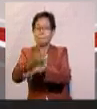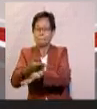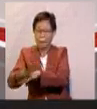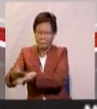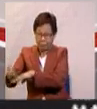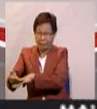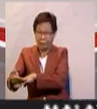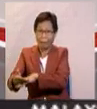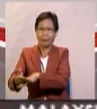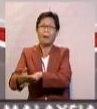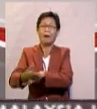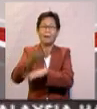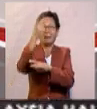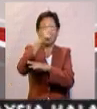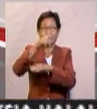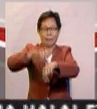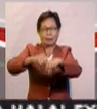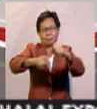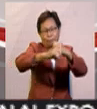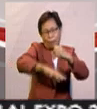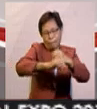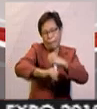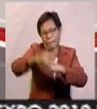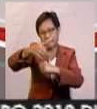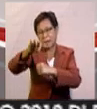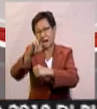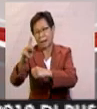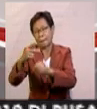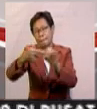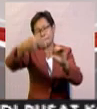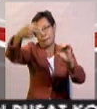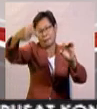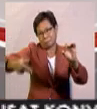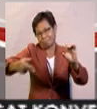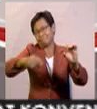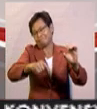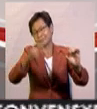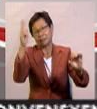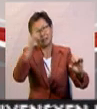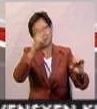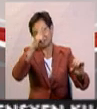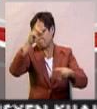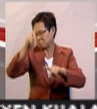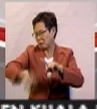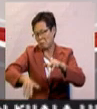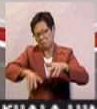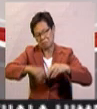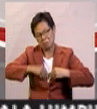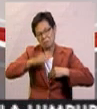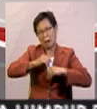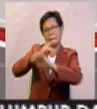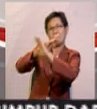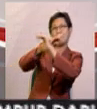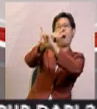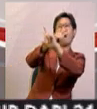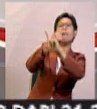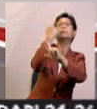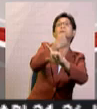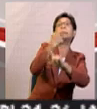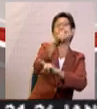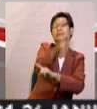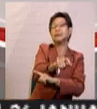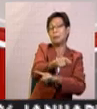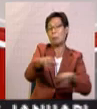ketika berkempen bagi pilihan raya kecil PRK, Parlimen Cameron Highlands. Kerajaan tidak akan berkompromi dan melindungi mana-mana pihak